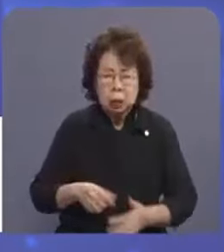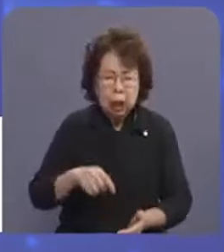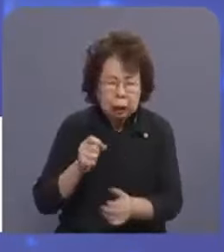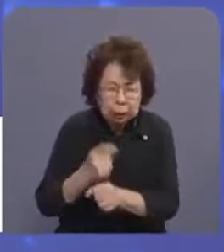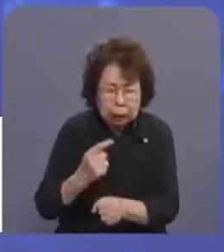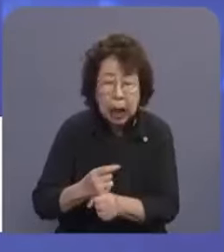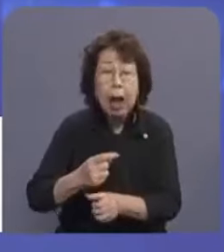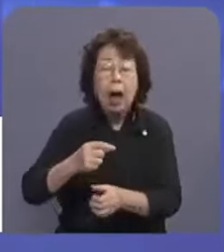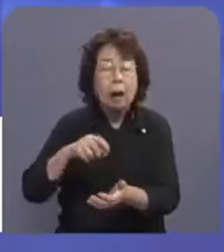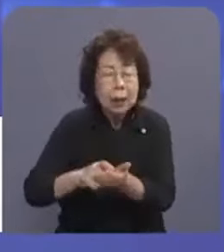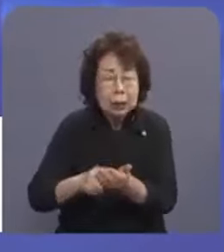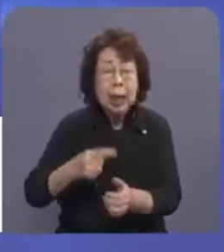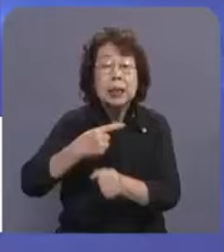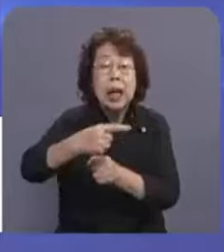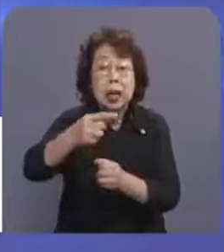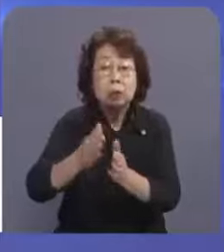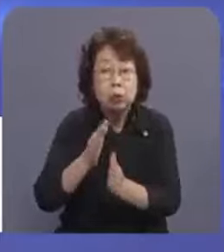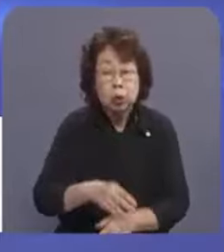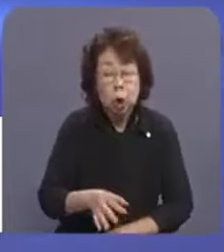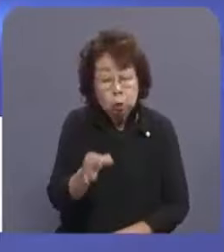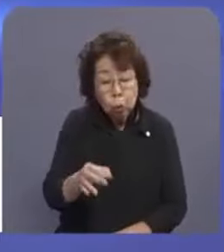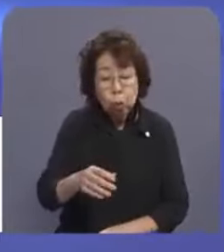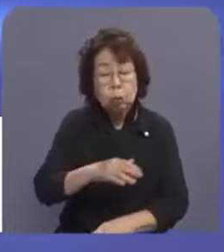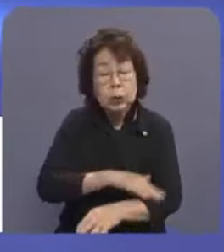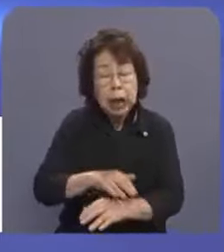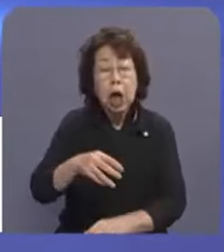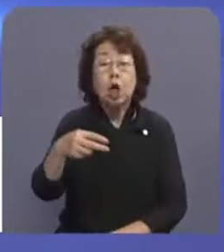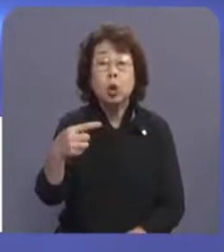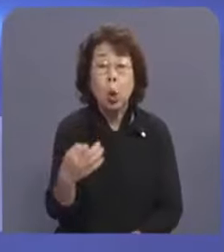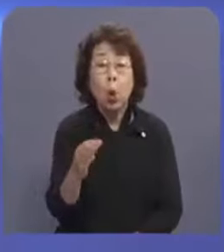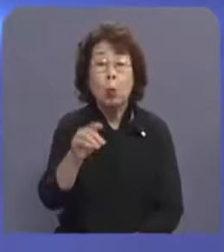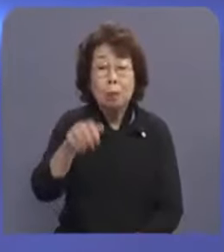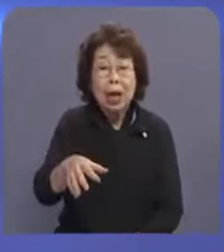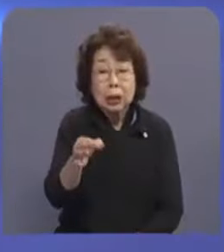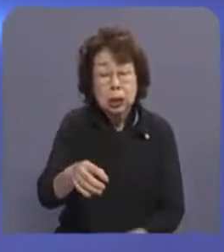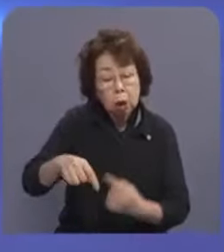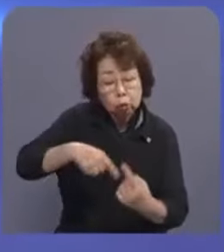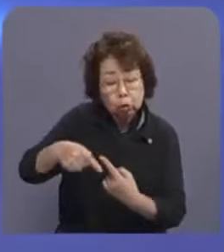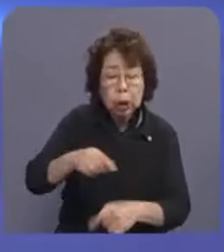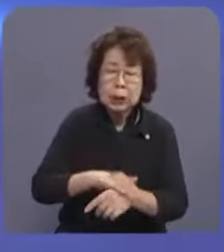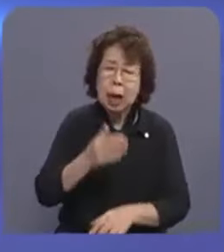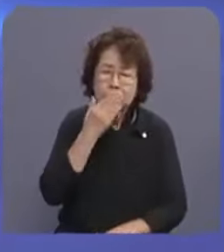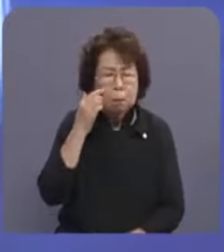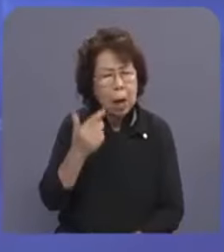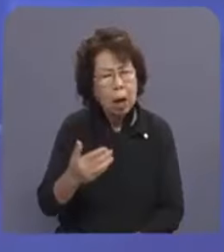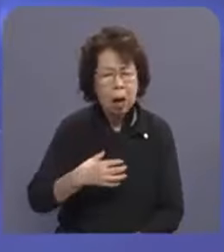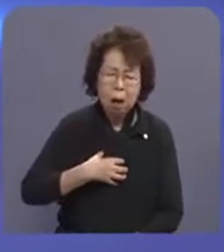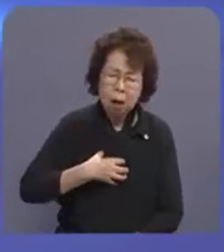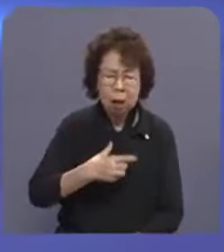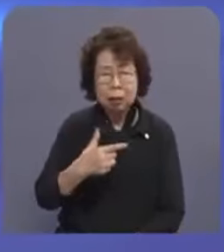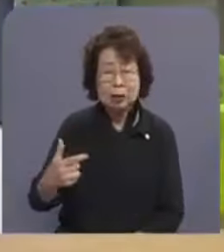내년부터 동백전을 안정적으로 운영할 수 있을지 우려가 나옵니다 보도의 이슬